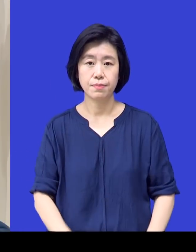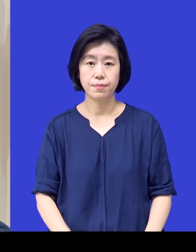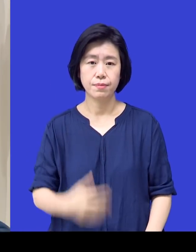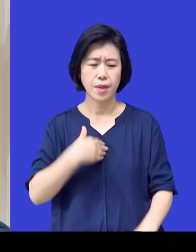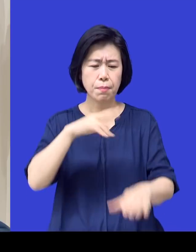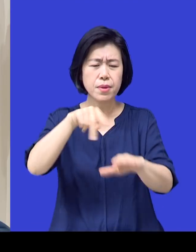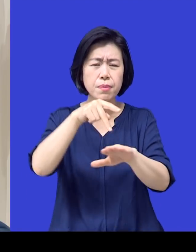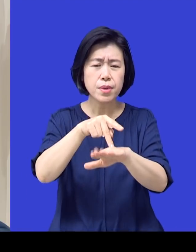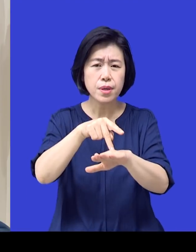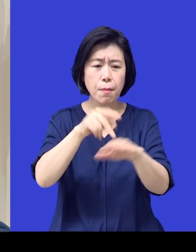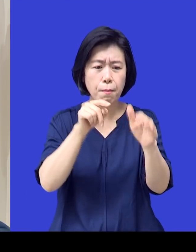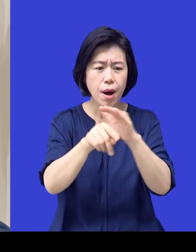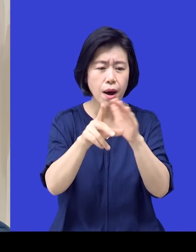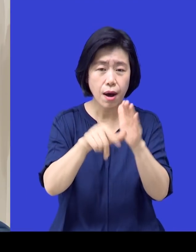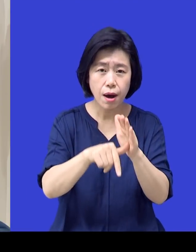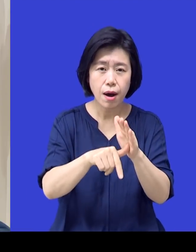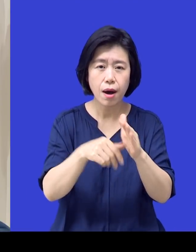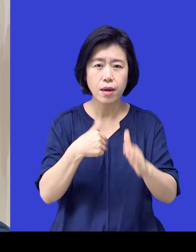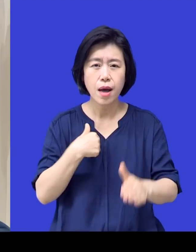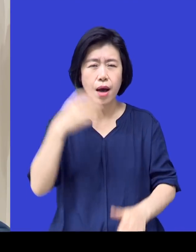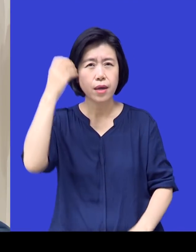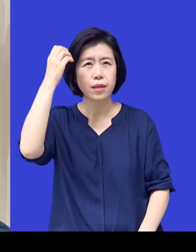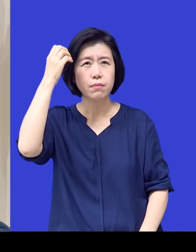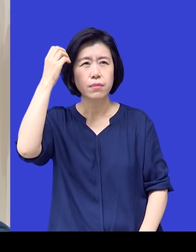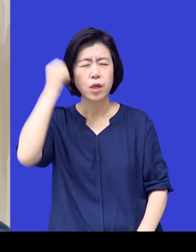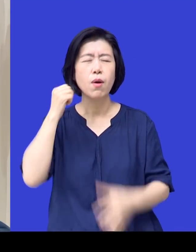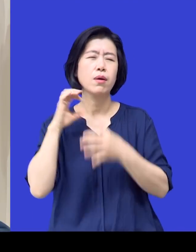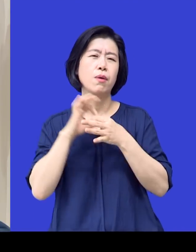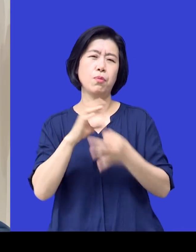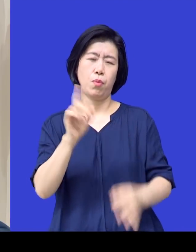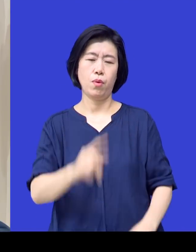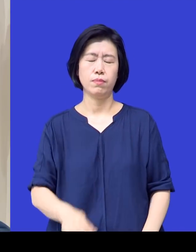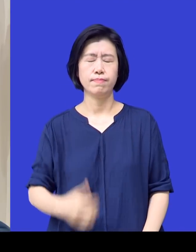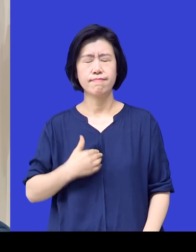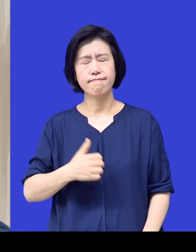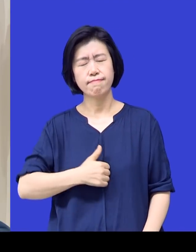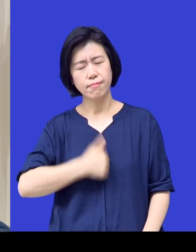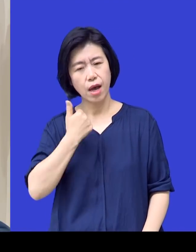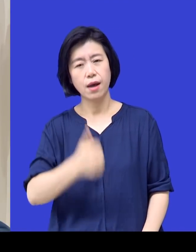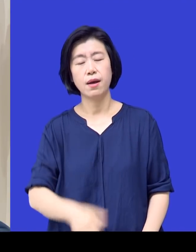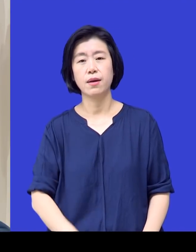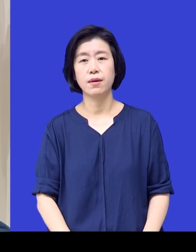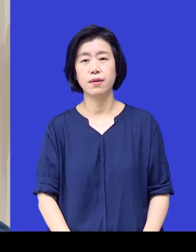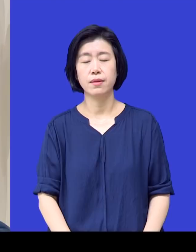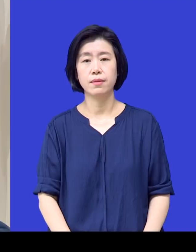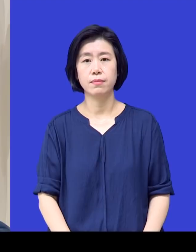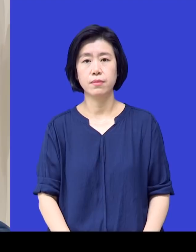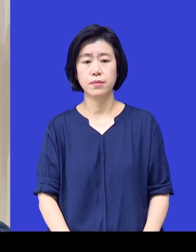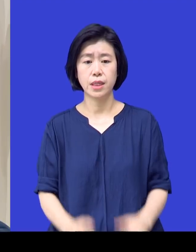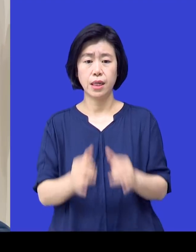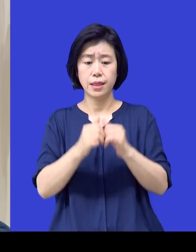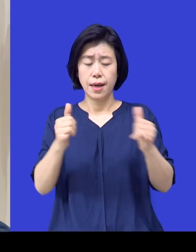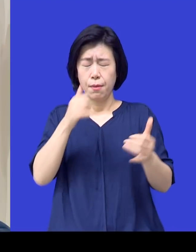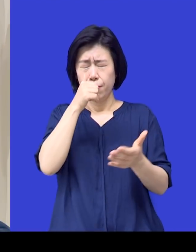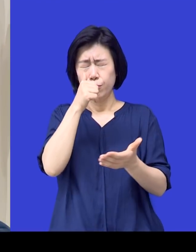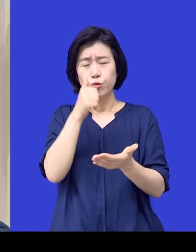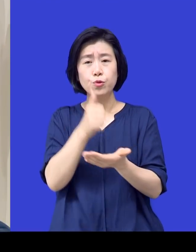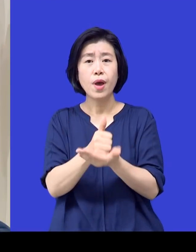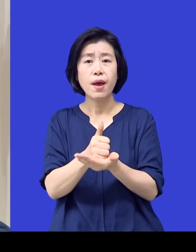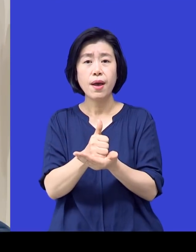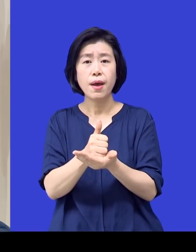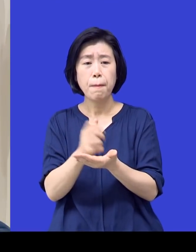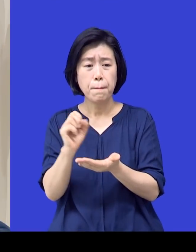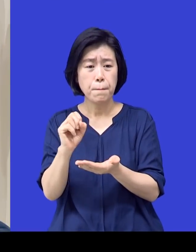처음에 방문을 하면 다른 사람들도 같은 얘기를 하는데 그냥 화가 나요. 네. 인간의 죄악이